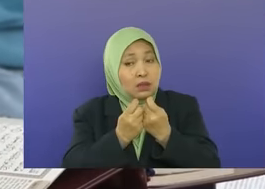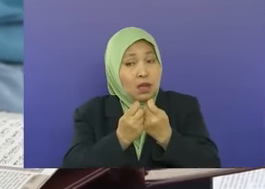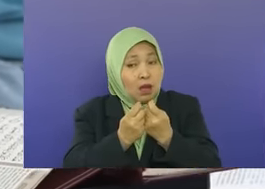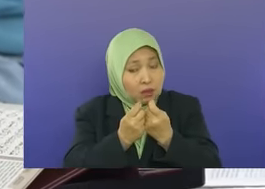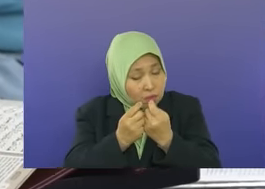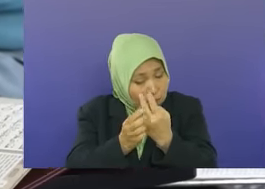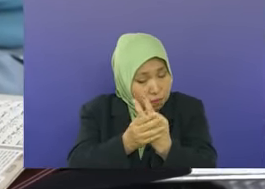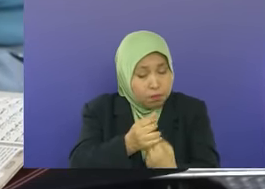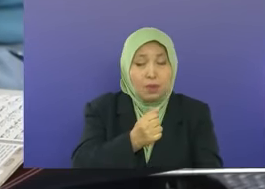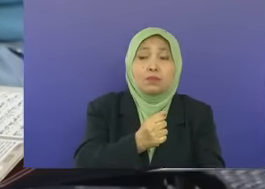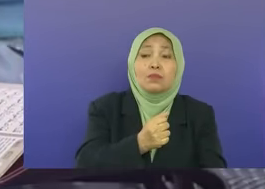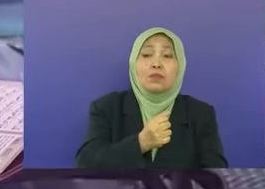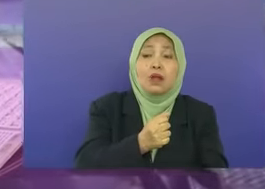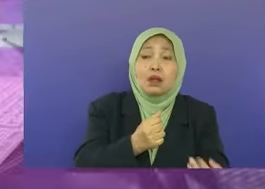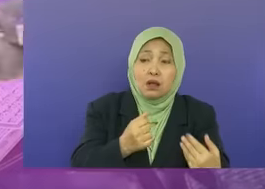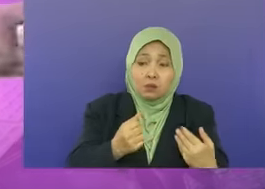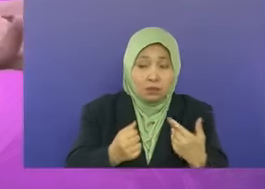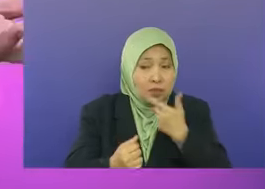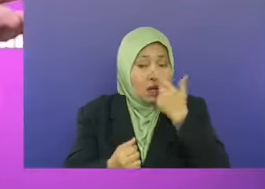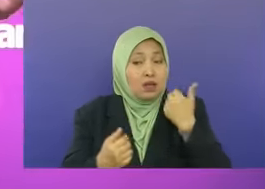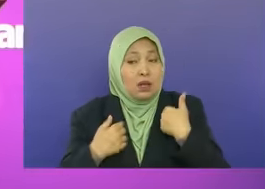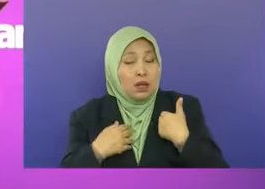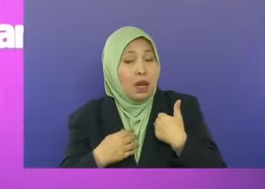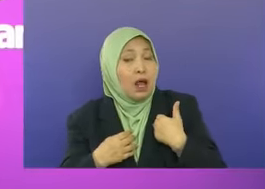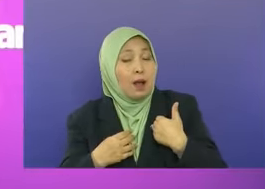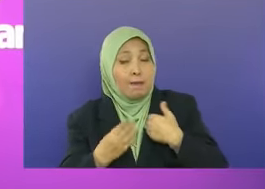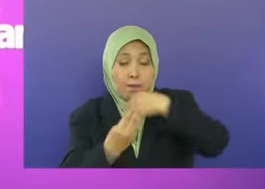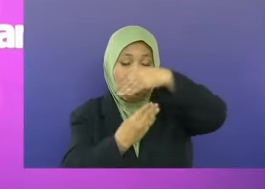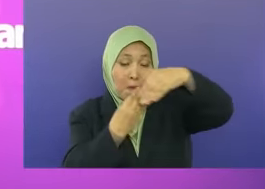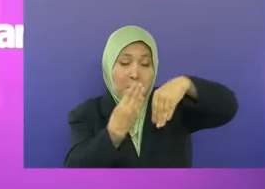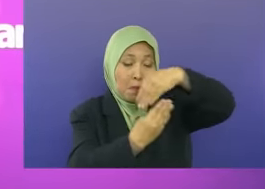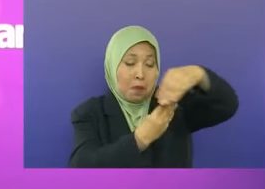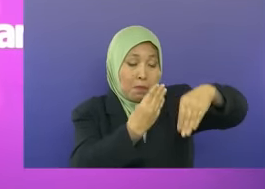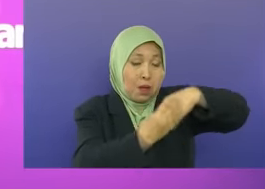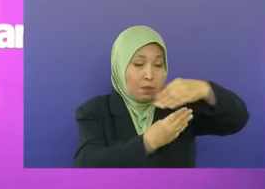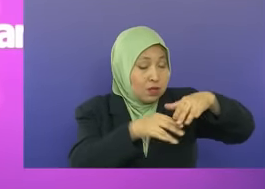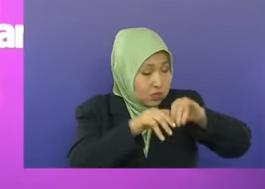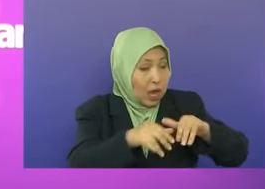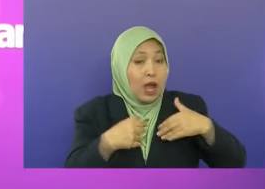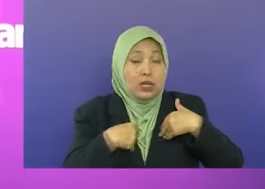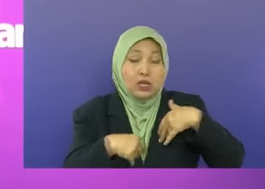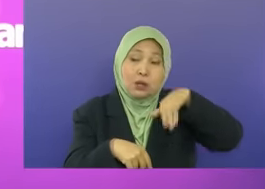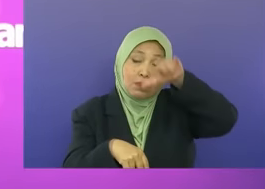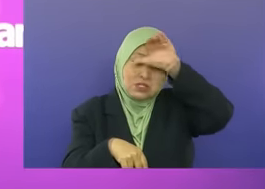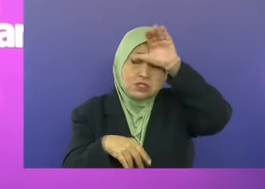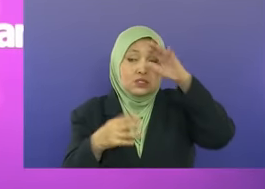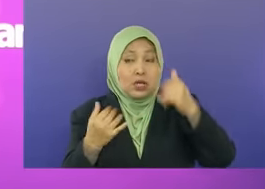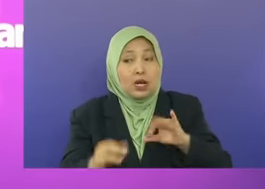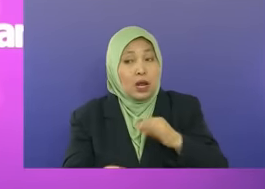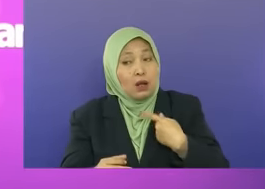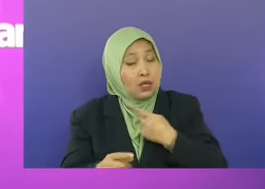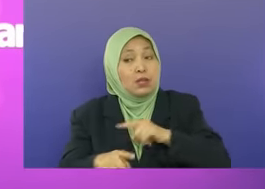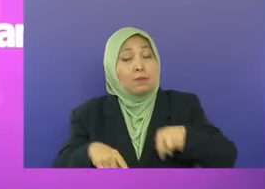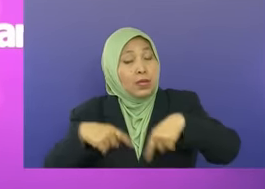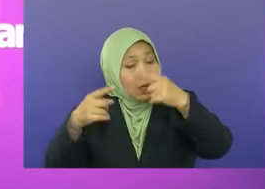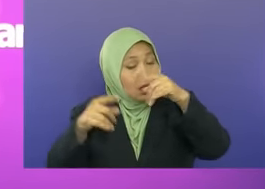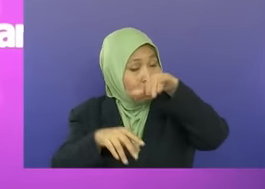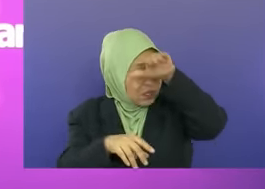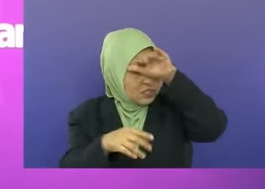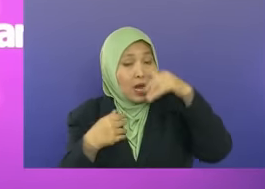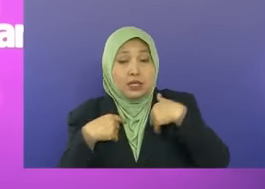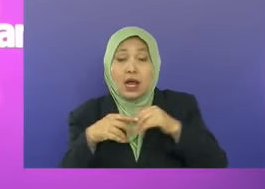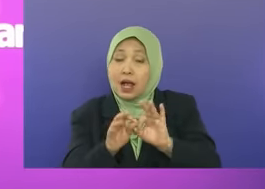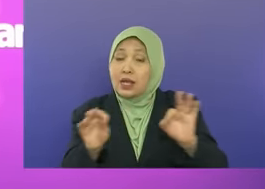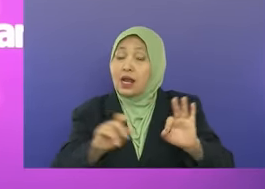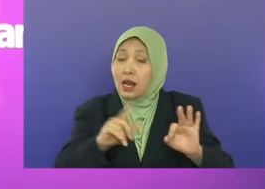ditenggelamkan adalah mumiah Firaun yang masih lagi ada di dekat masjid sekarang ya kalau kita pergi ke Mesir ada lagi dalam ayat lain